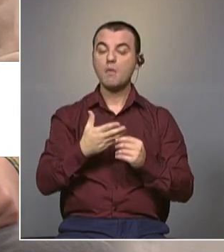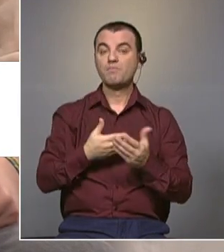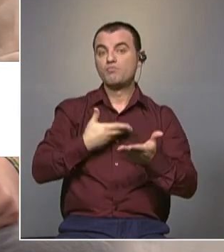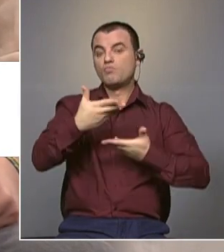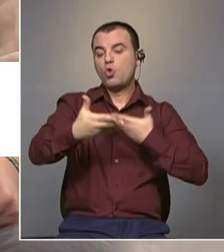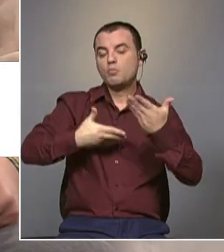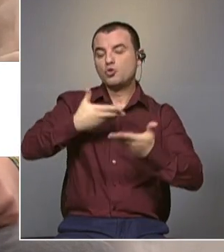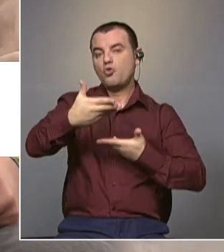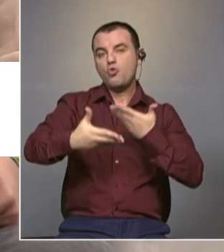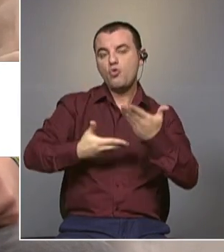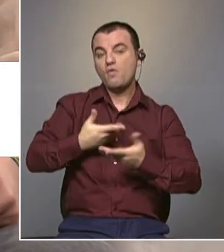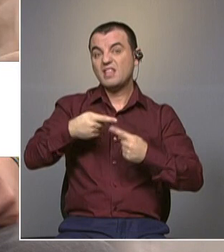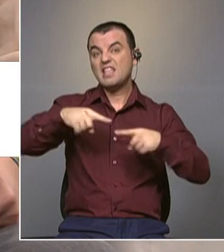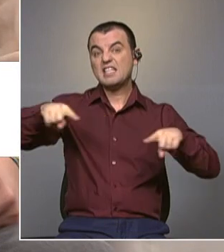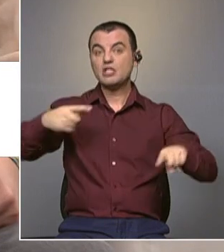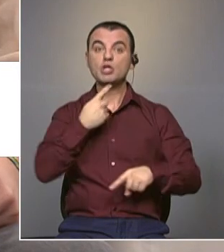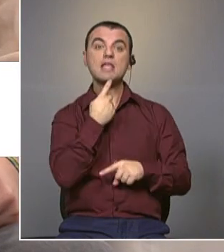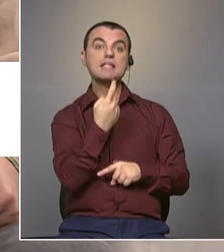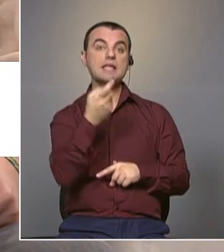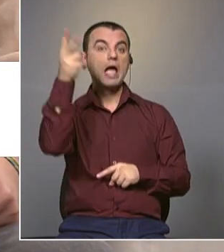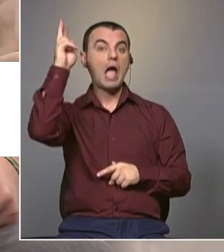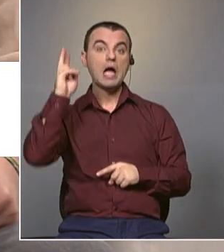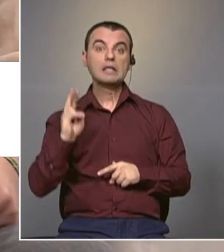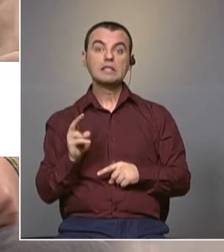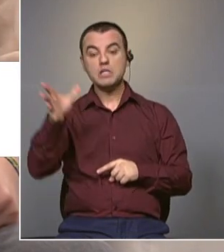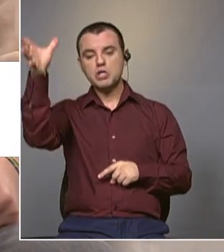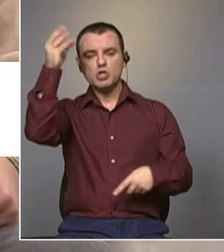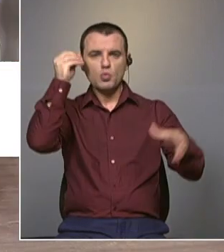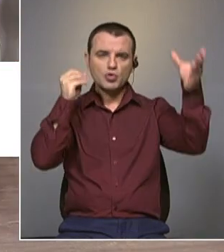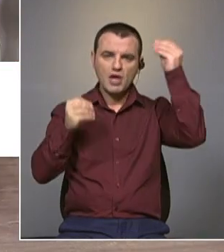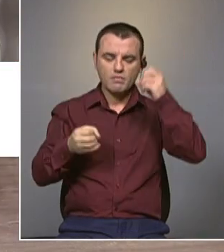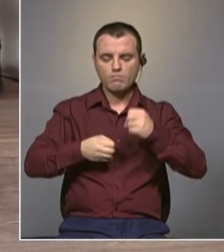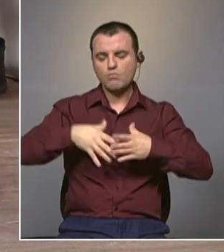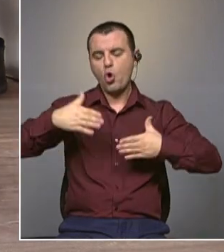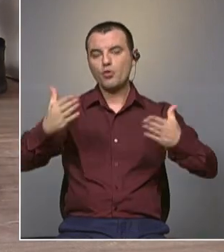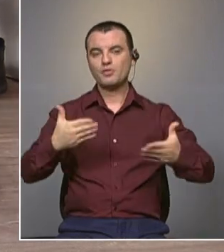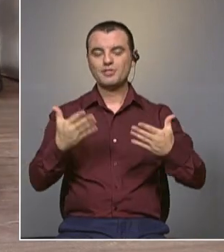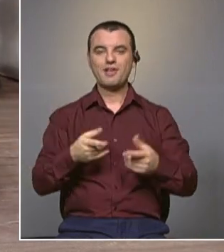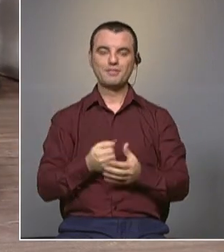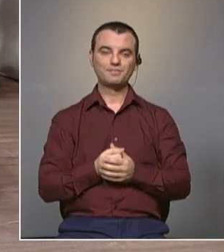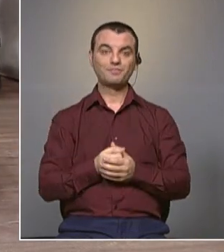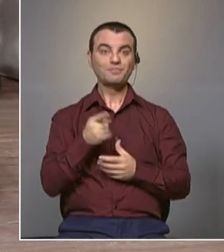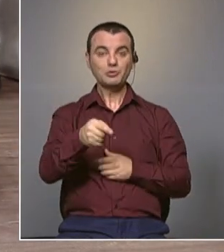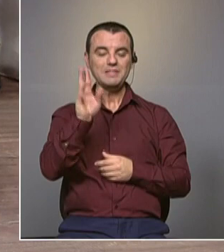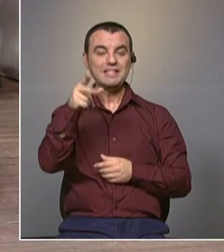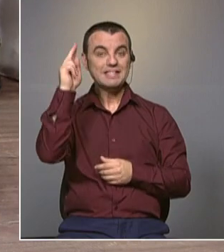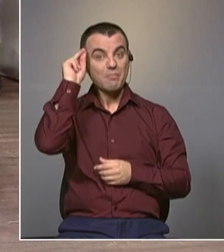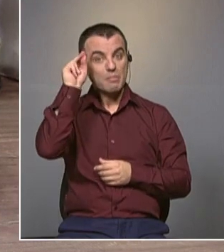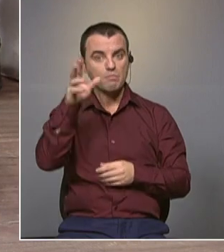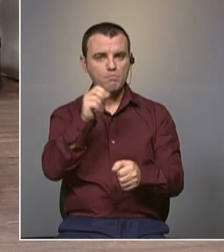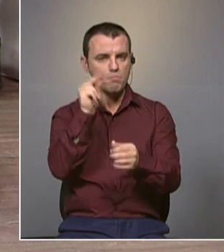английския. И се научават много неща неусетно, както казаха. Добре, да завършим с вас, с това само да припомните крайния срок и все